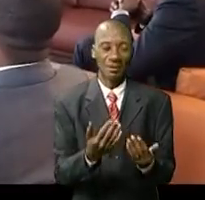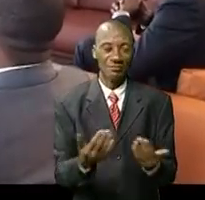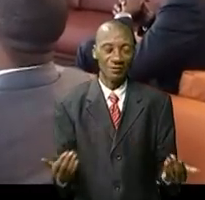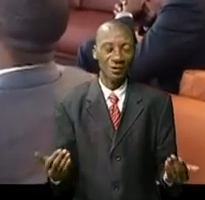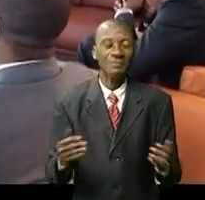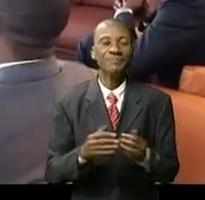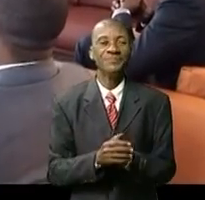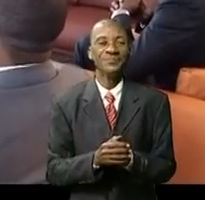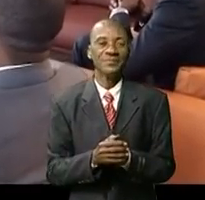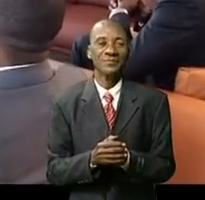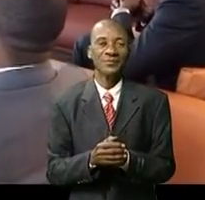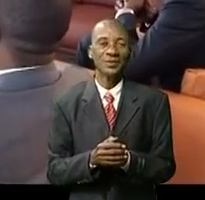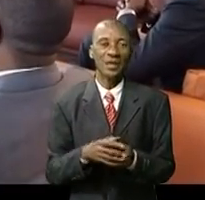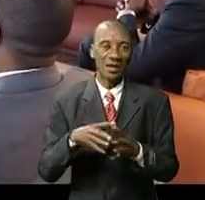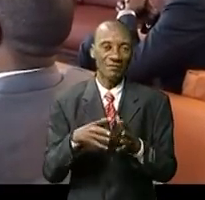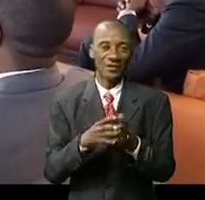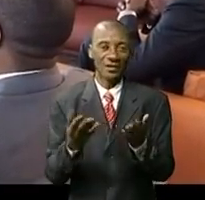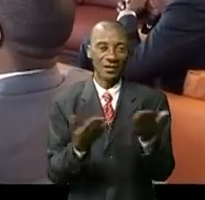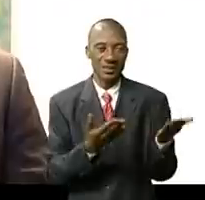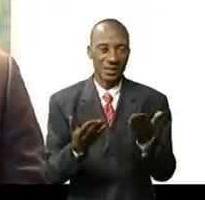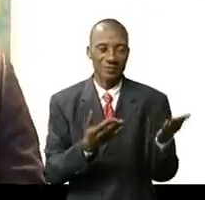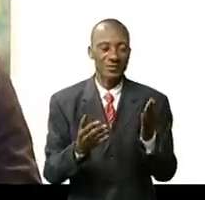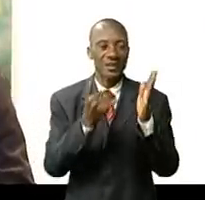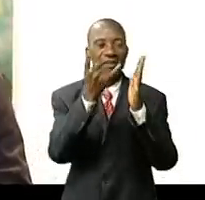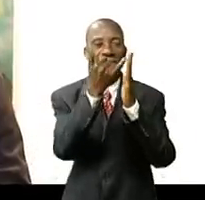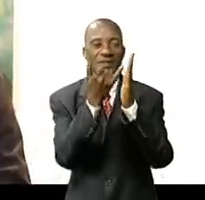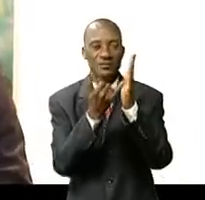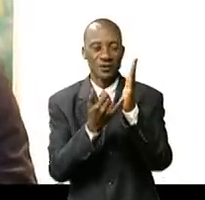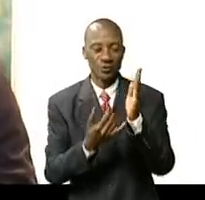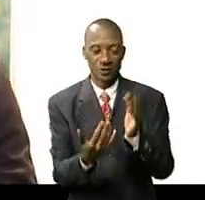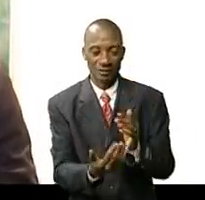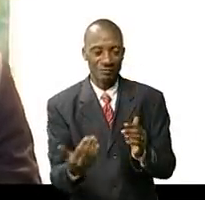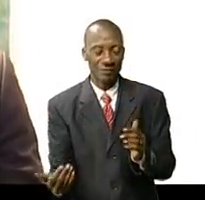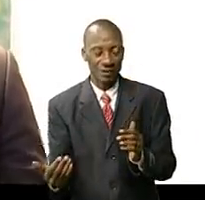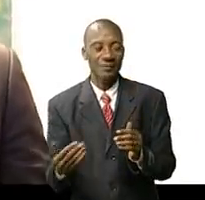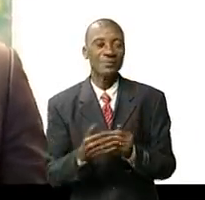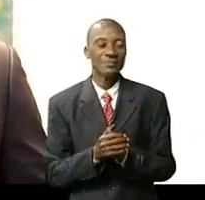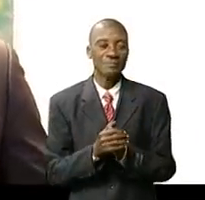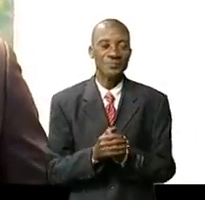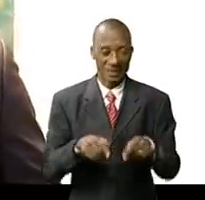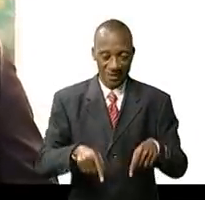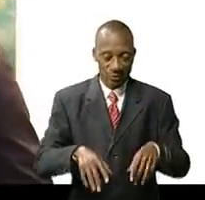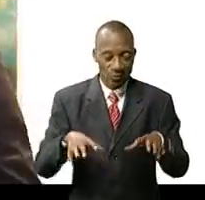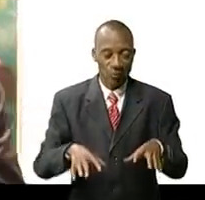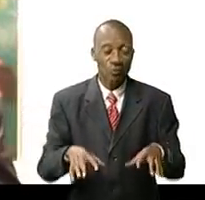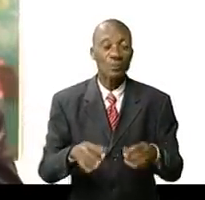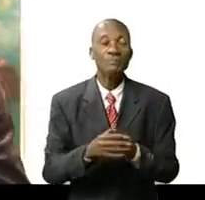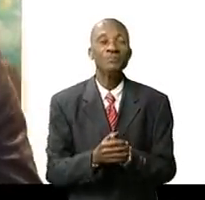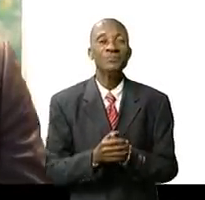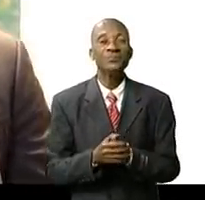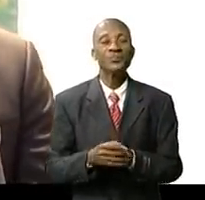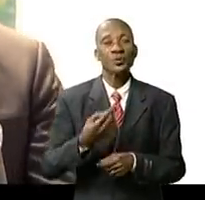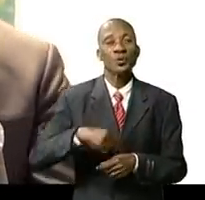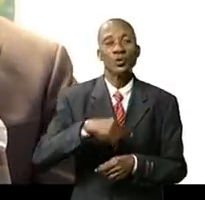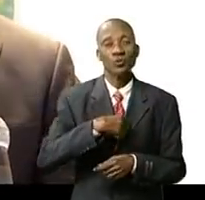technologie au travers les services d'identification des élèves CERNI, et nous transférer